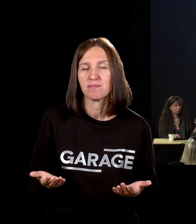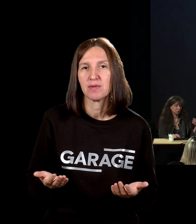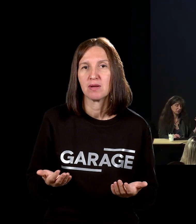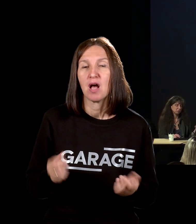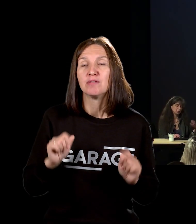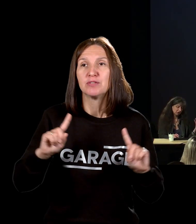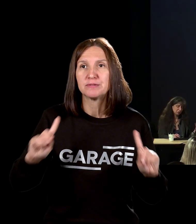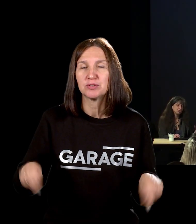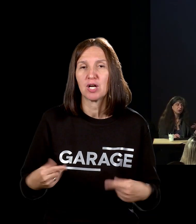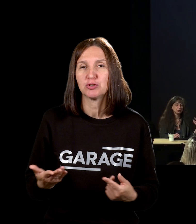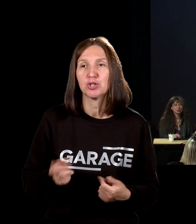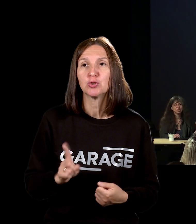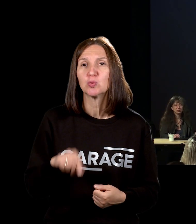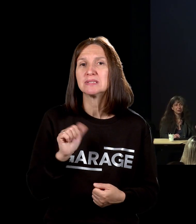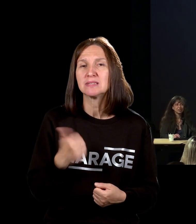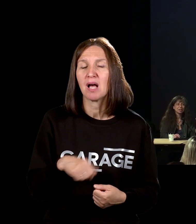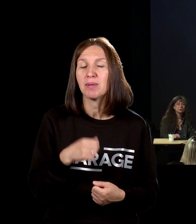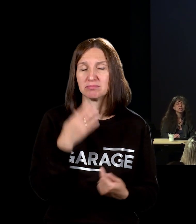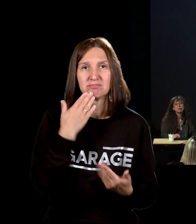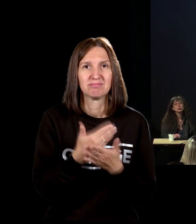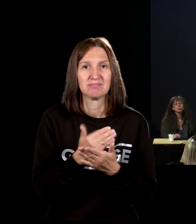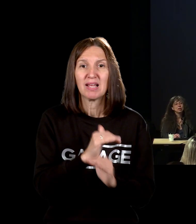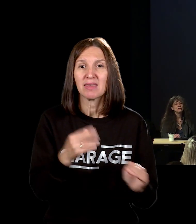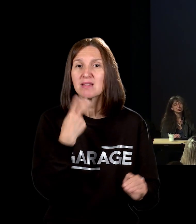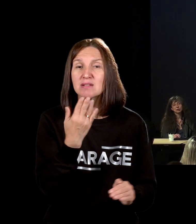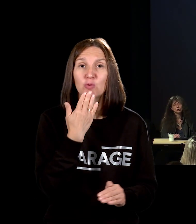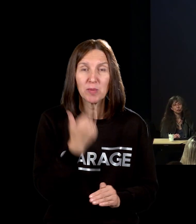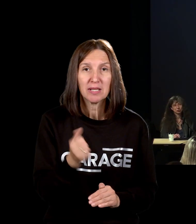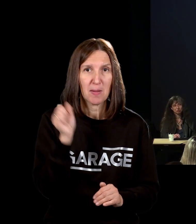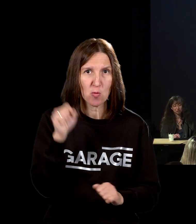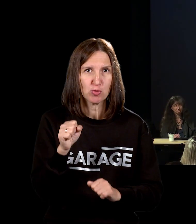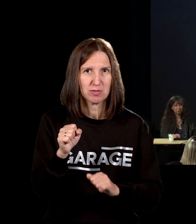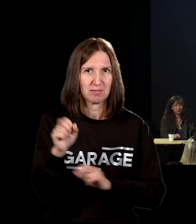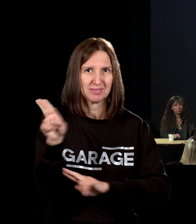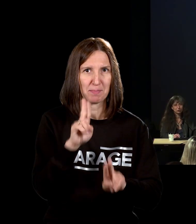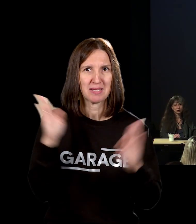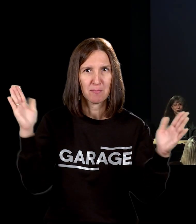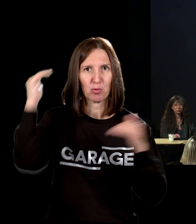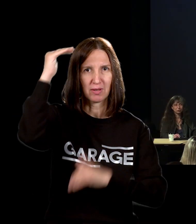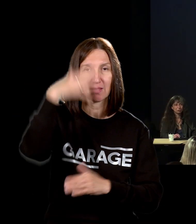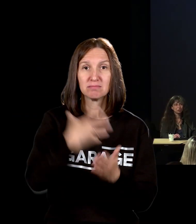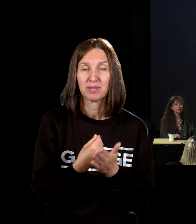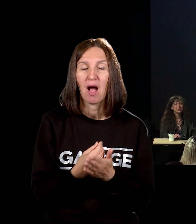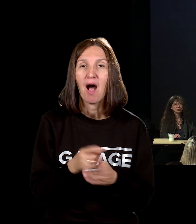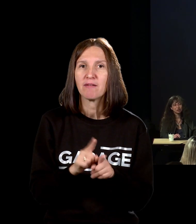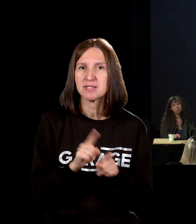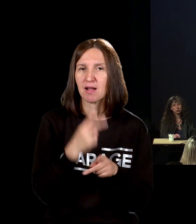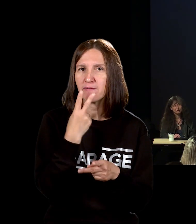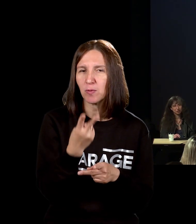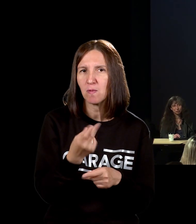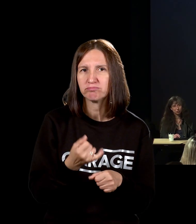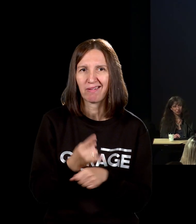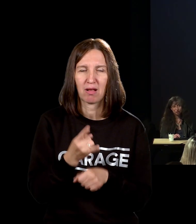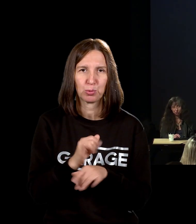это желание, что даже вот самое умилительное, да, что может написать портрет собственного ребенка, всегда